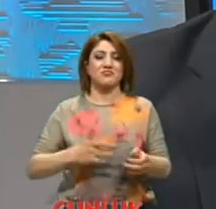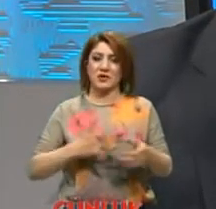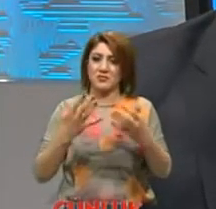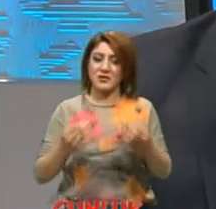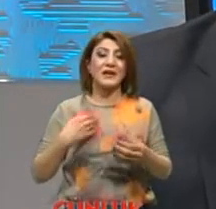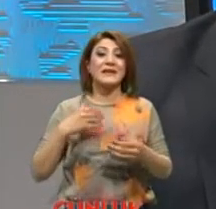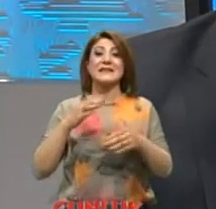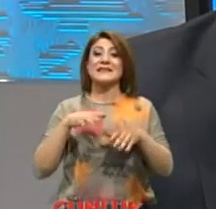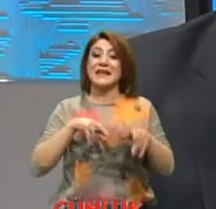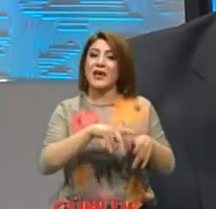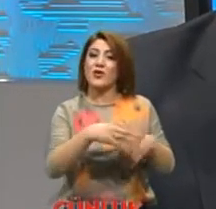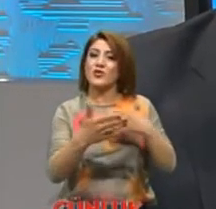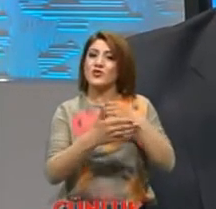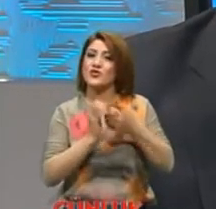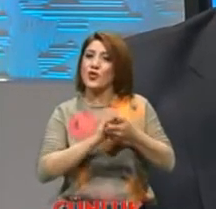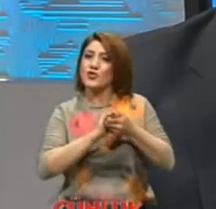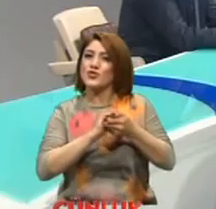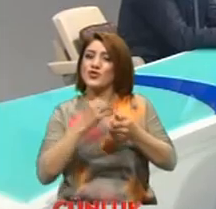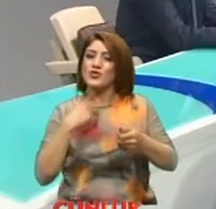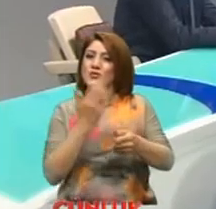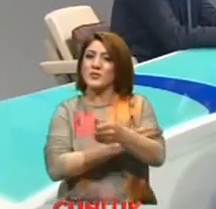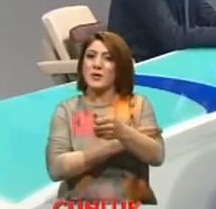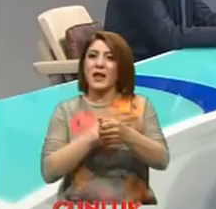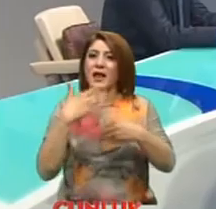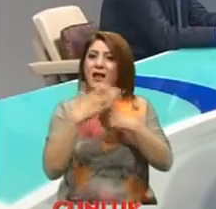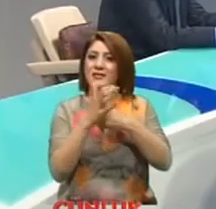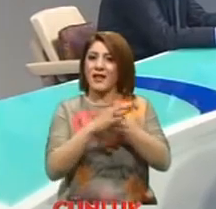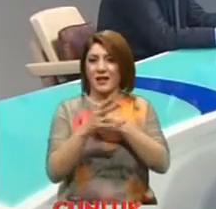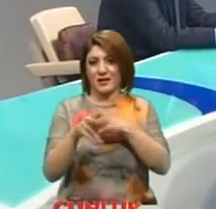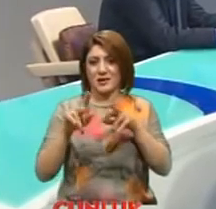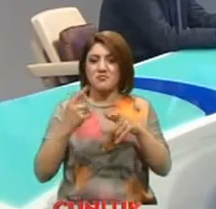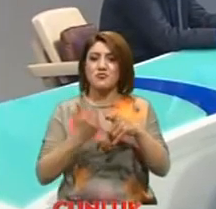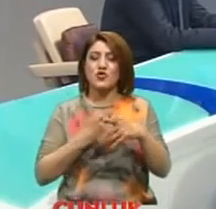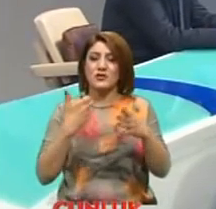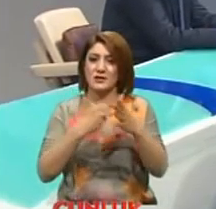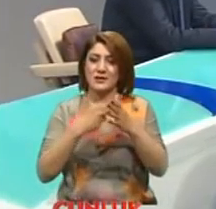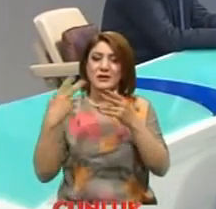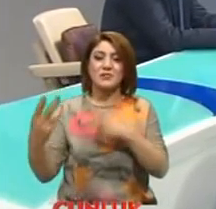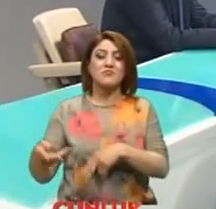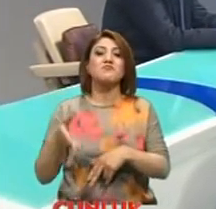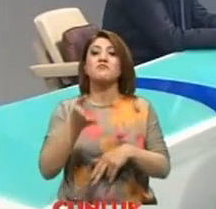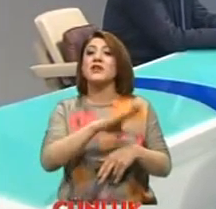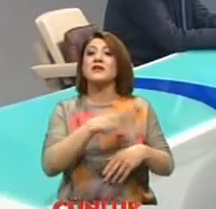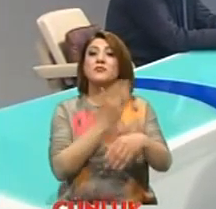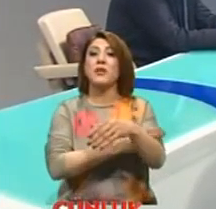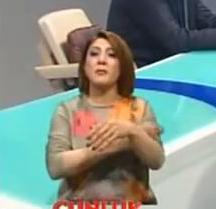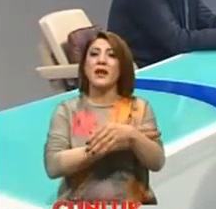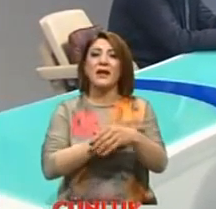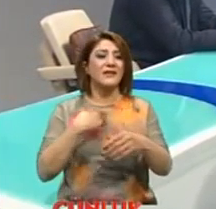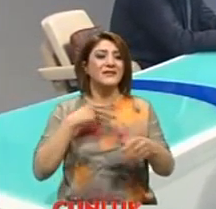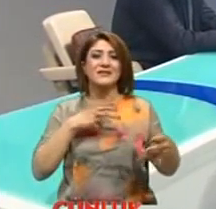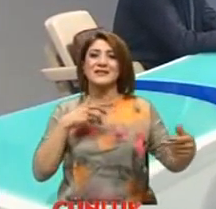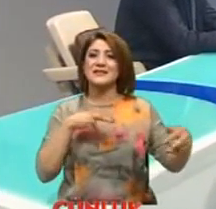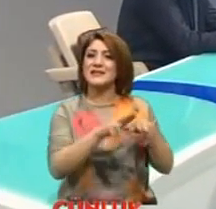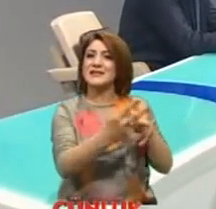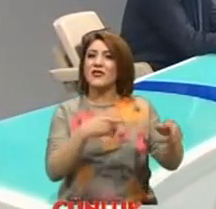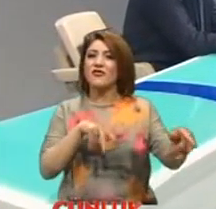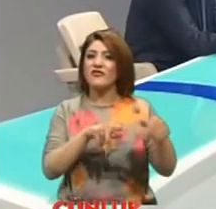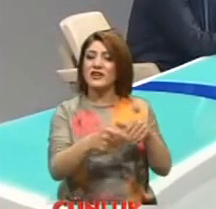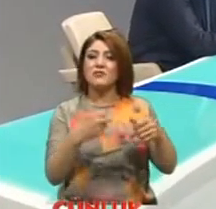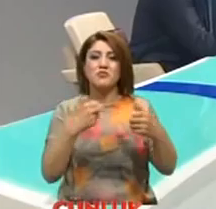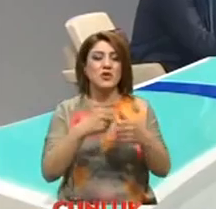Dostu Kent Antalya mesela bir tanesi işte. Bununla beraber Kent Trafik Platformu gibi bir platformumuz vardı. Nerelerde kaza